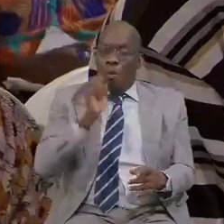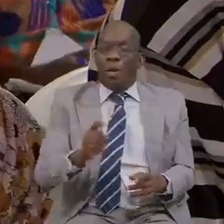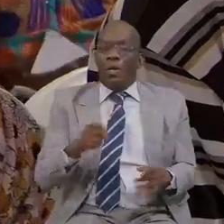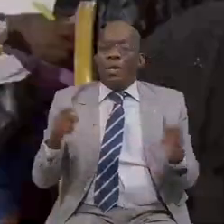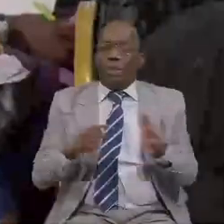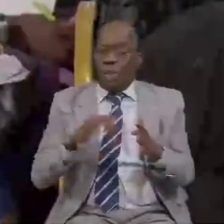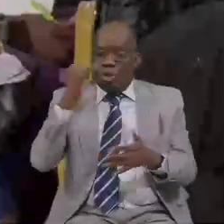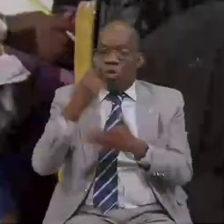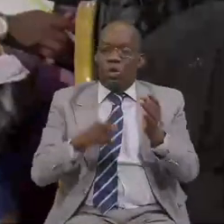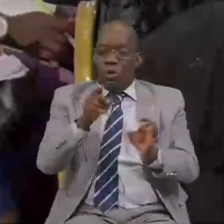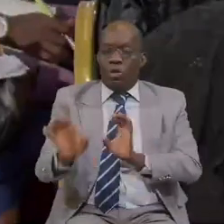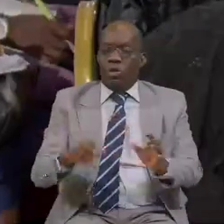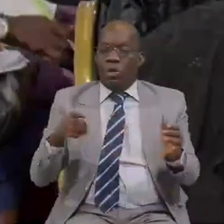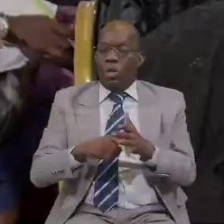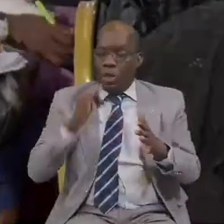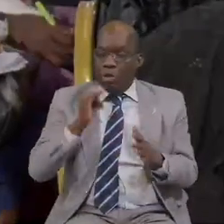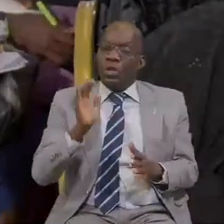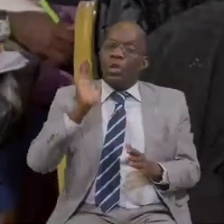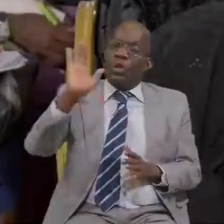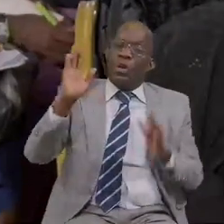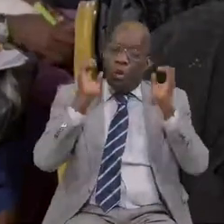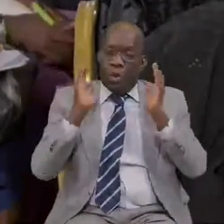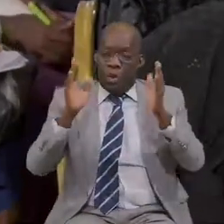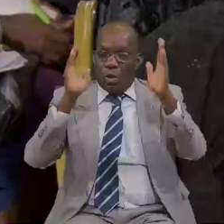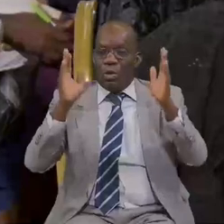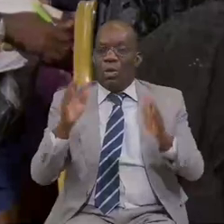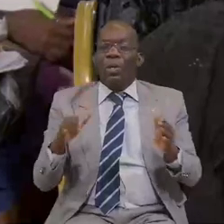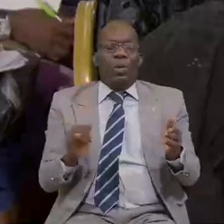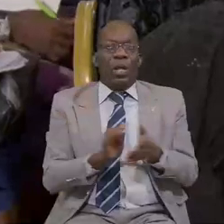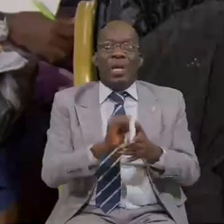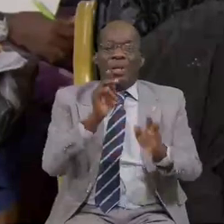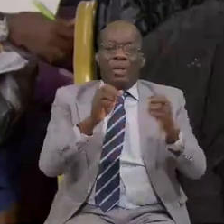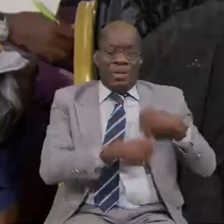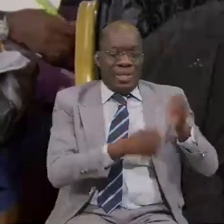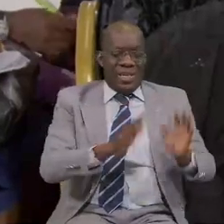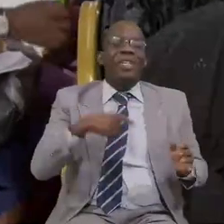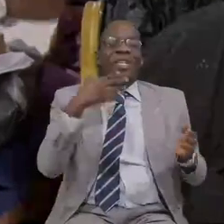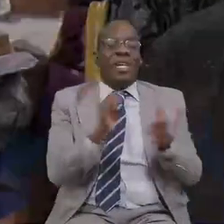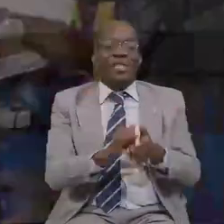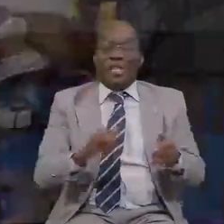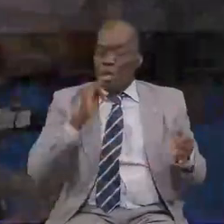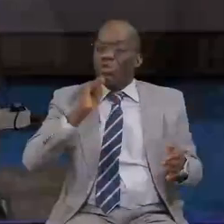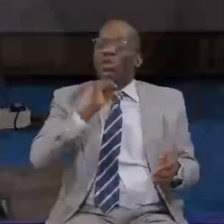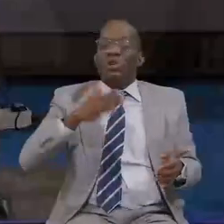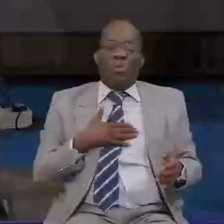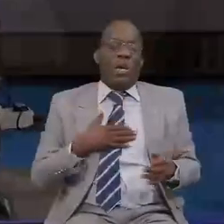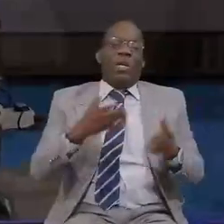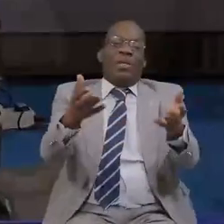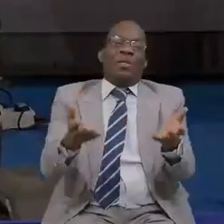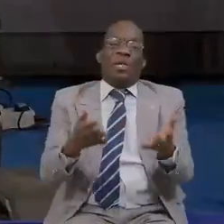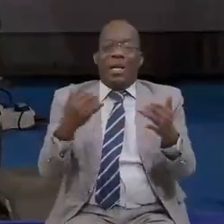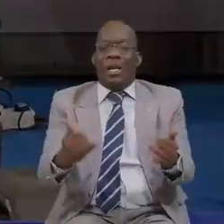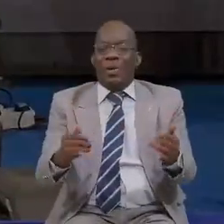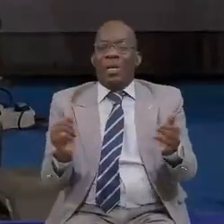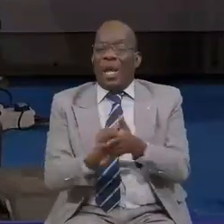ce sur quoi il faut se concentrer. Ce soldat se dit, je ne pense pas que ce soit ma priorité en ce moment. Je ne vais